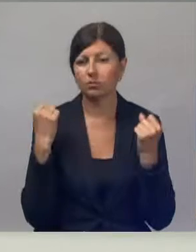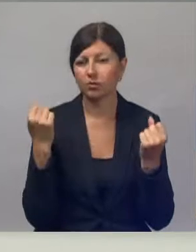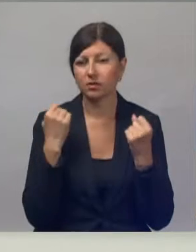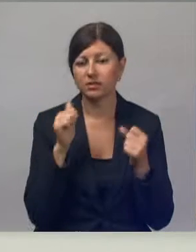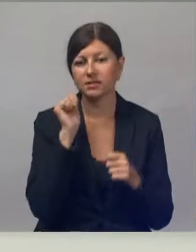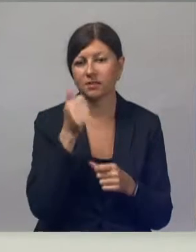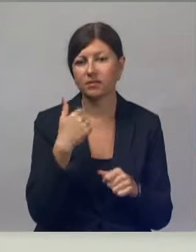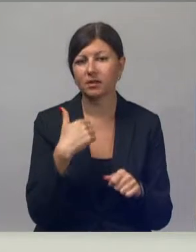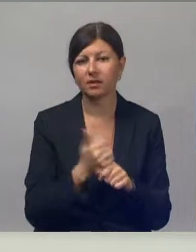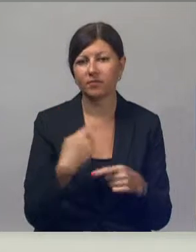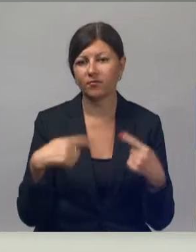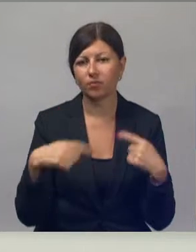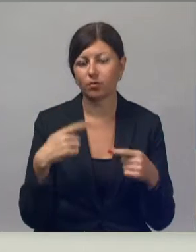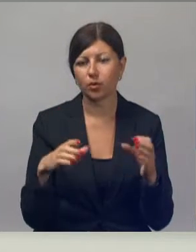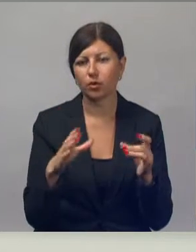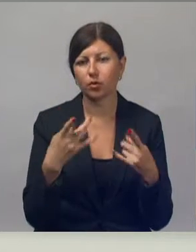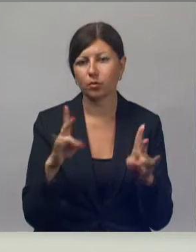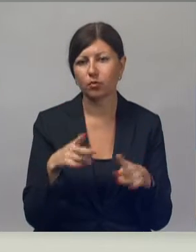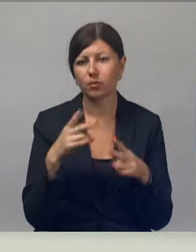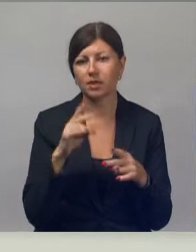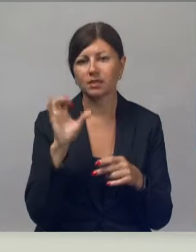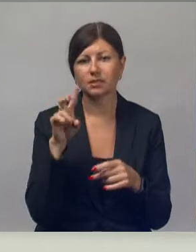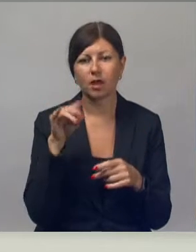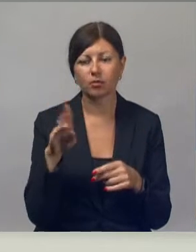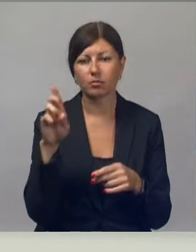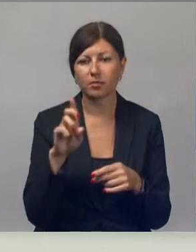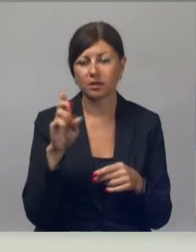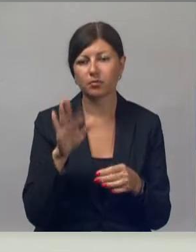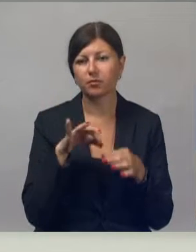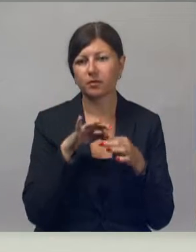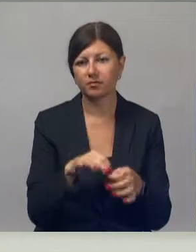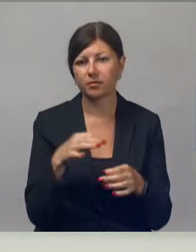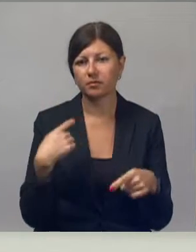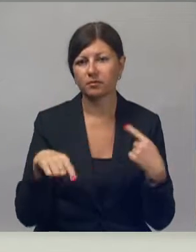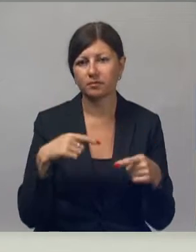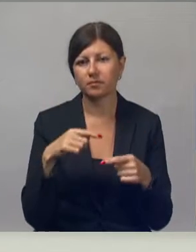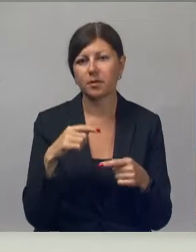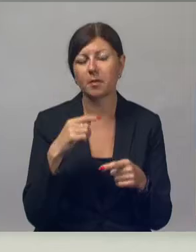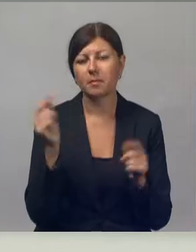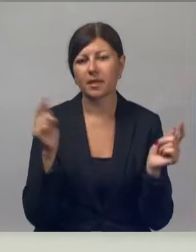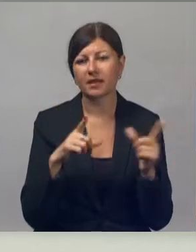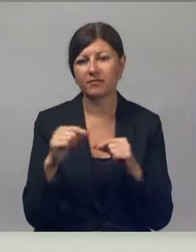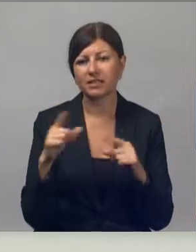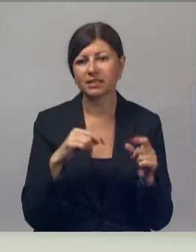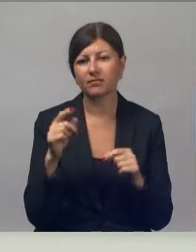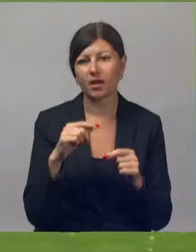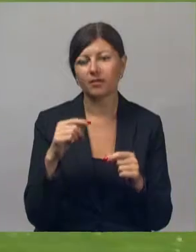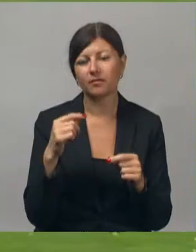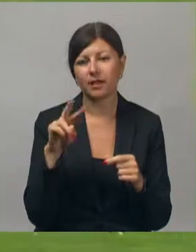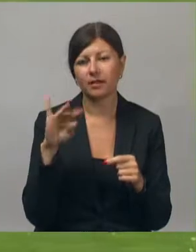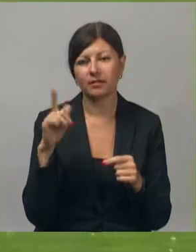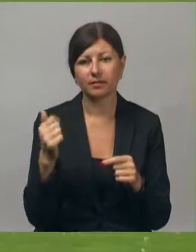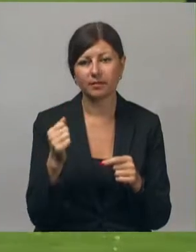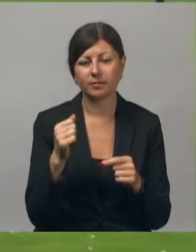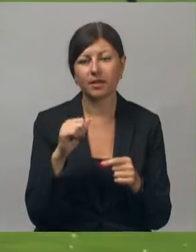завтра главный футбольный клуб региона салют белгород проведет очередной матч в рамках первенства второго дивизиона футбольной национальной лиги